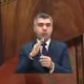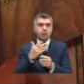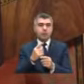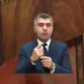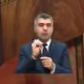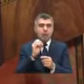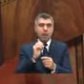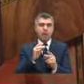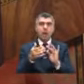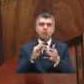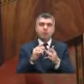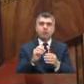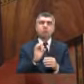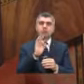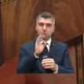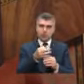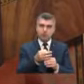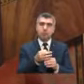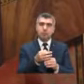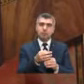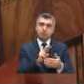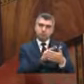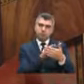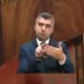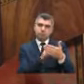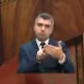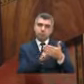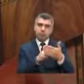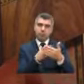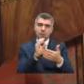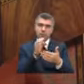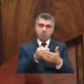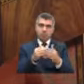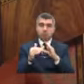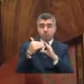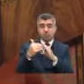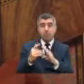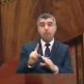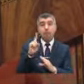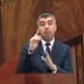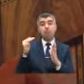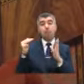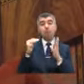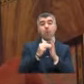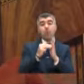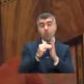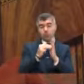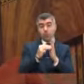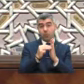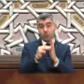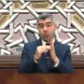المواطنين أنهم يهدروا على الشكايات ديالهم. توصلت بأكثر من 1,000,000 شكاية، أكثر